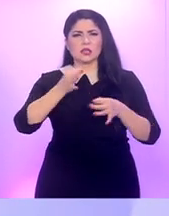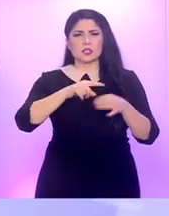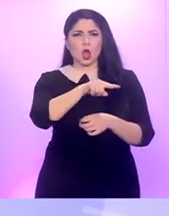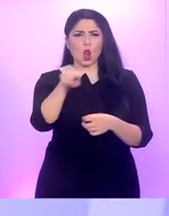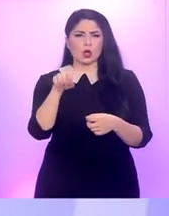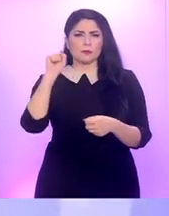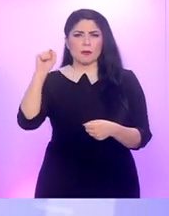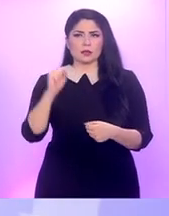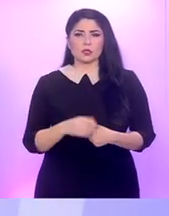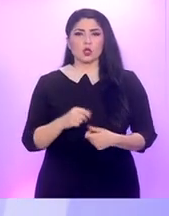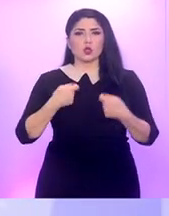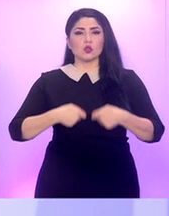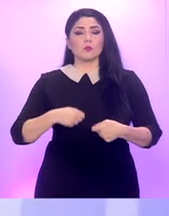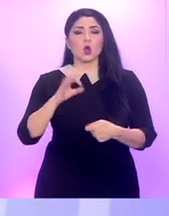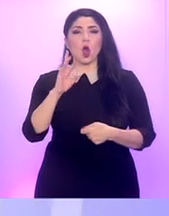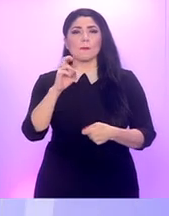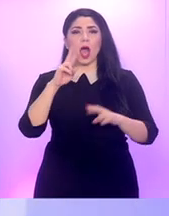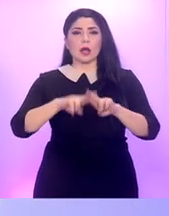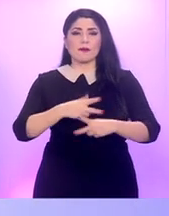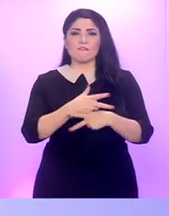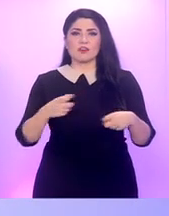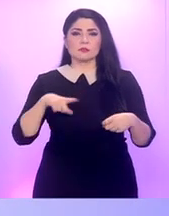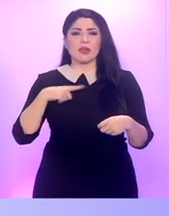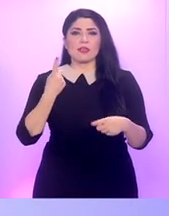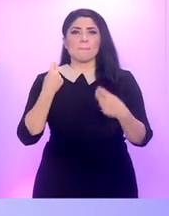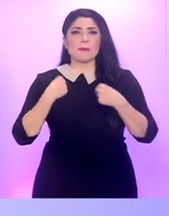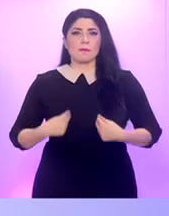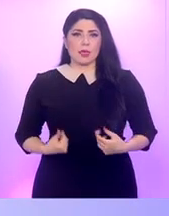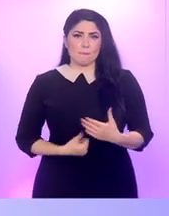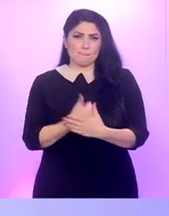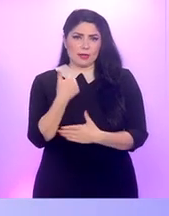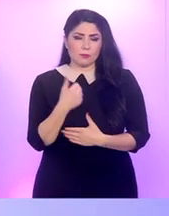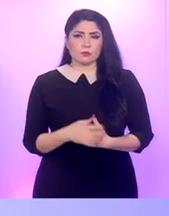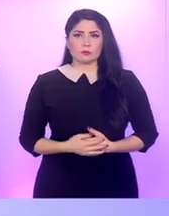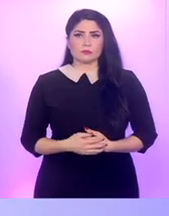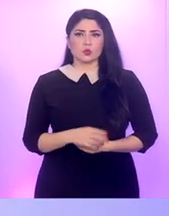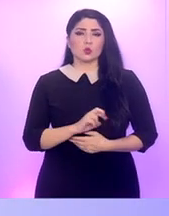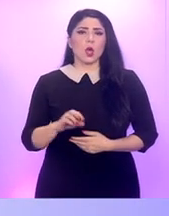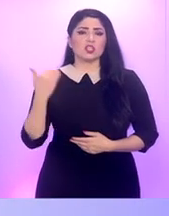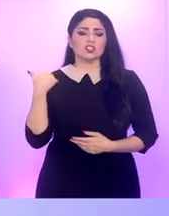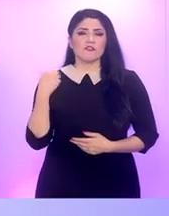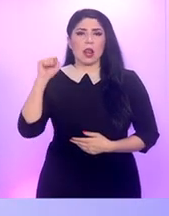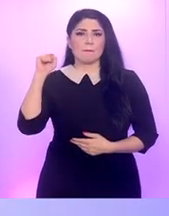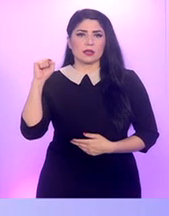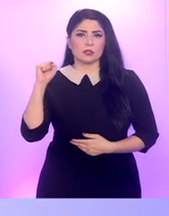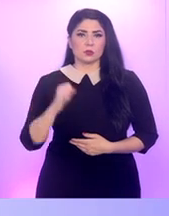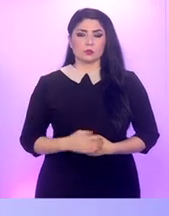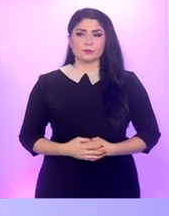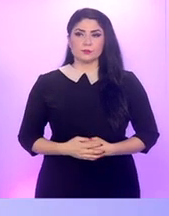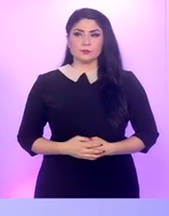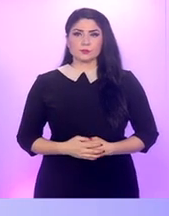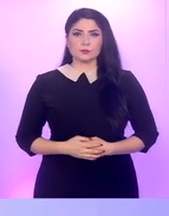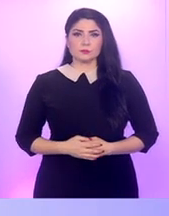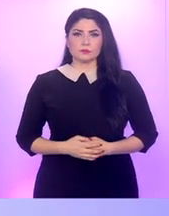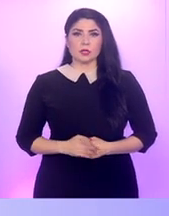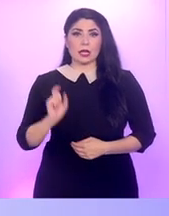că domnul Orban a rămas fără poziția de premier și doar cu poziția de șef al partidului. Ori,